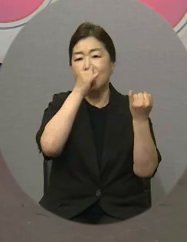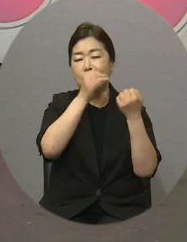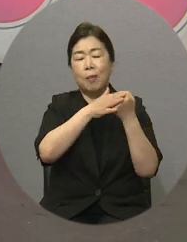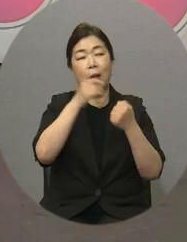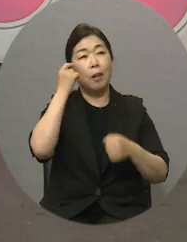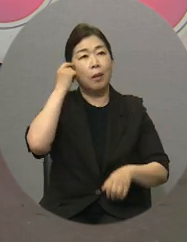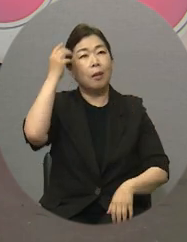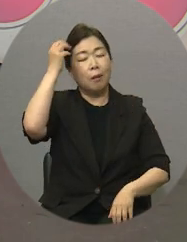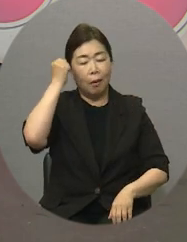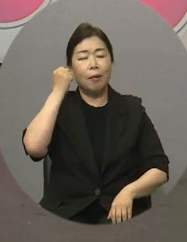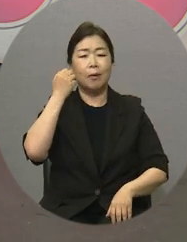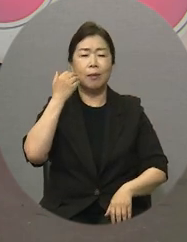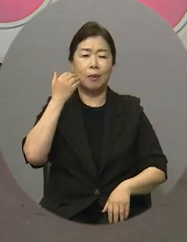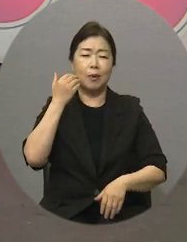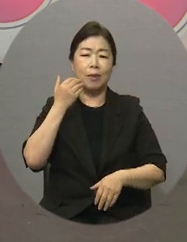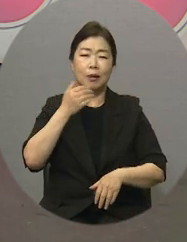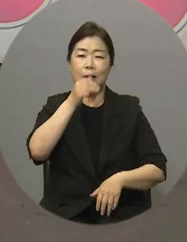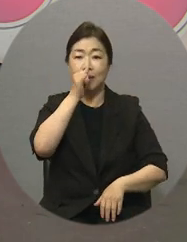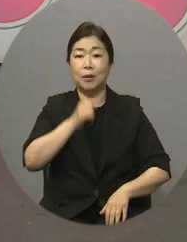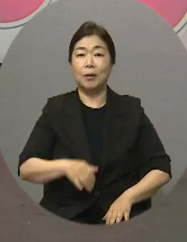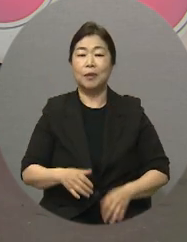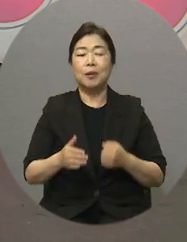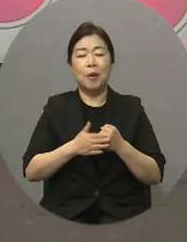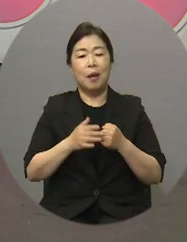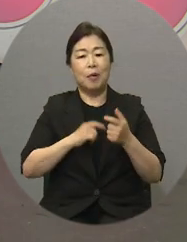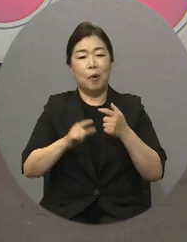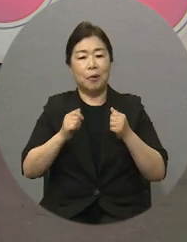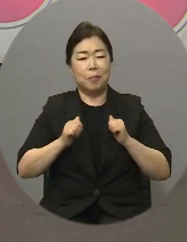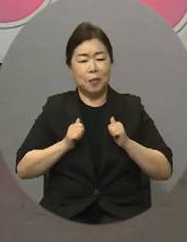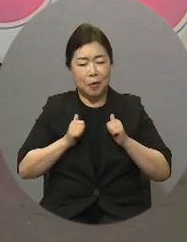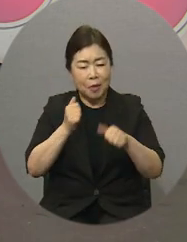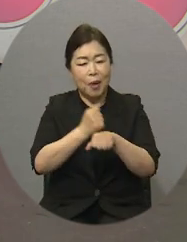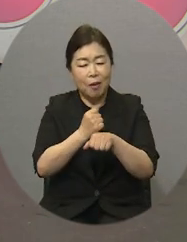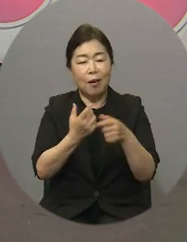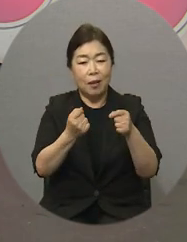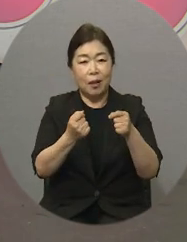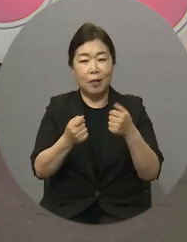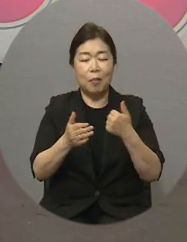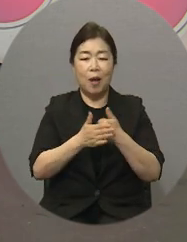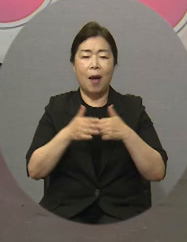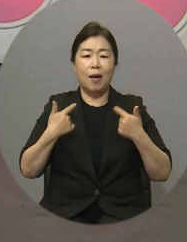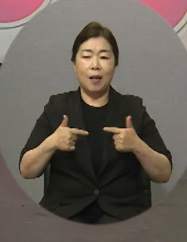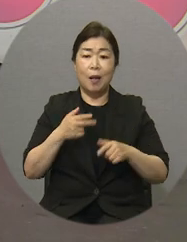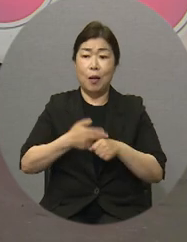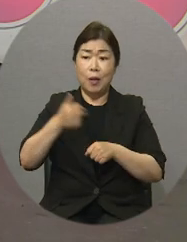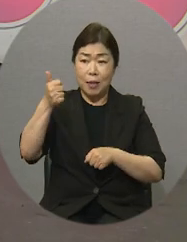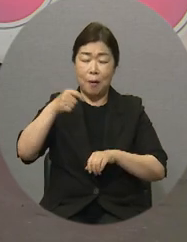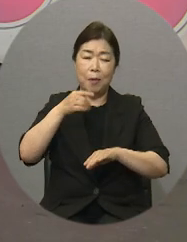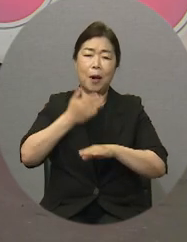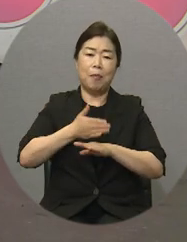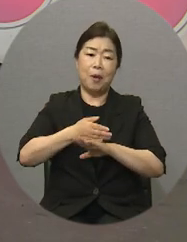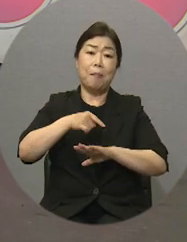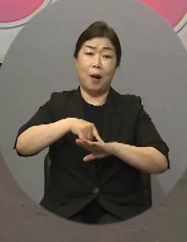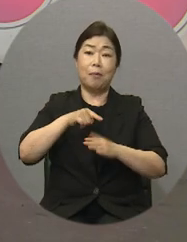아마 또 제가 더 열심히 할 수 있지 않았었나. 그래서 항상 감사한 마음을 네. 지니고 있습니다.